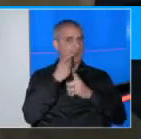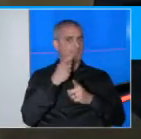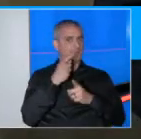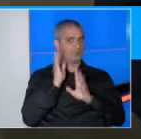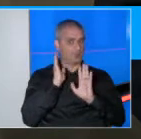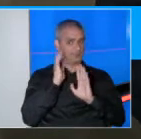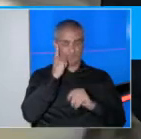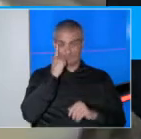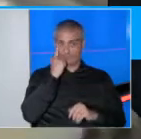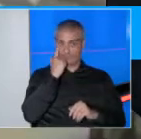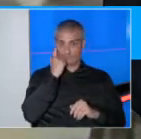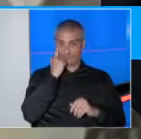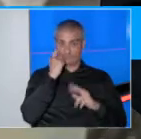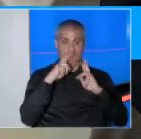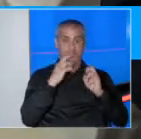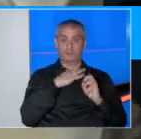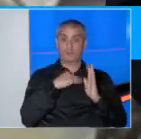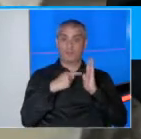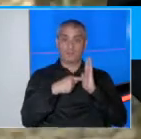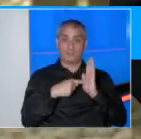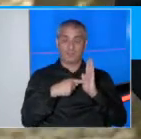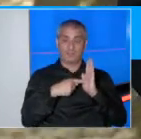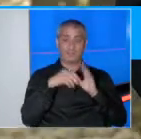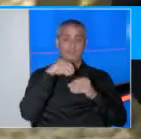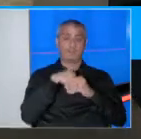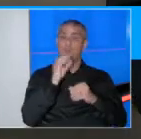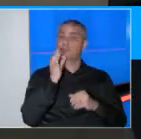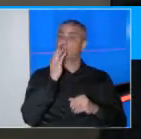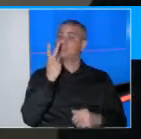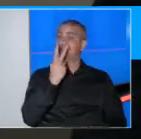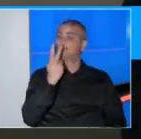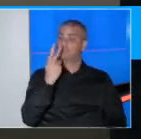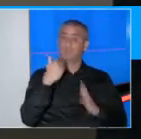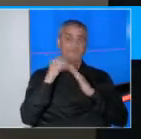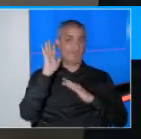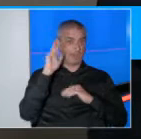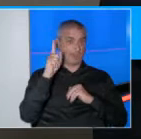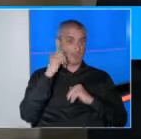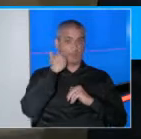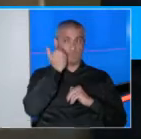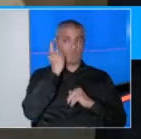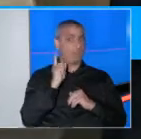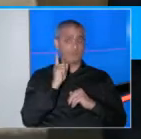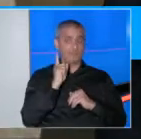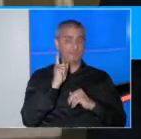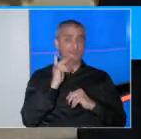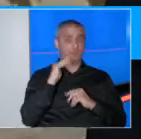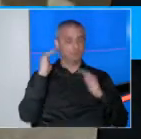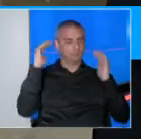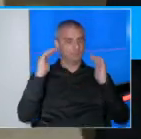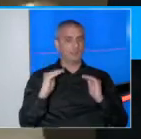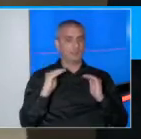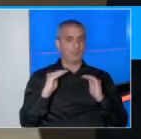כן. אוקיי? המחקר שלנו מראה שבקרב בני 22 ומעלה, זאת אומרת המבוגרים, יש